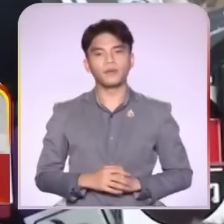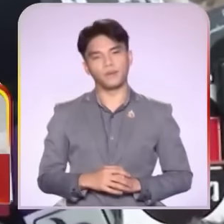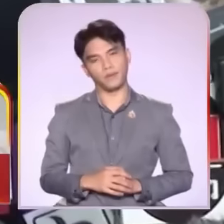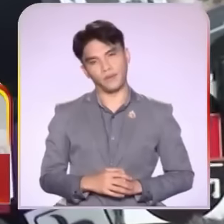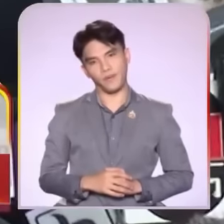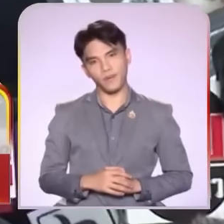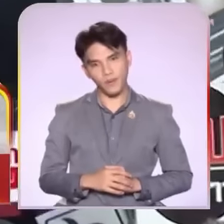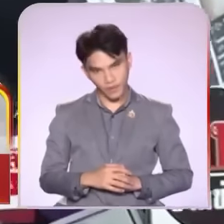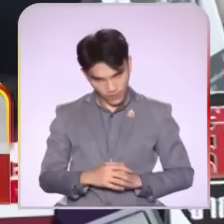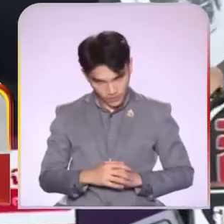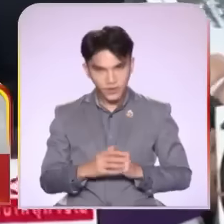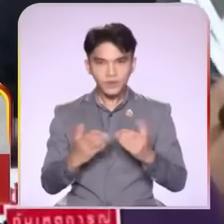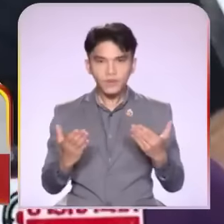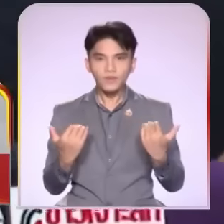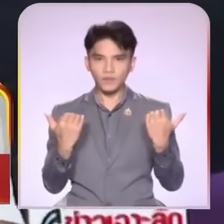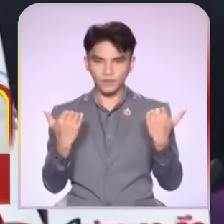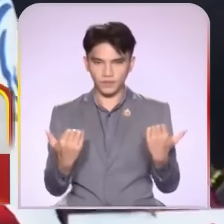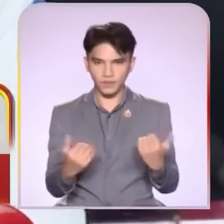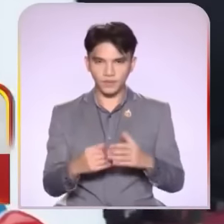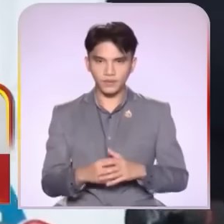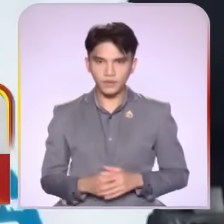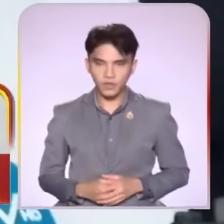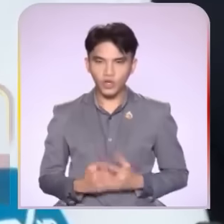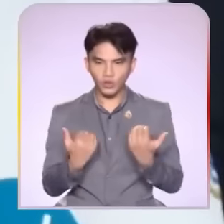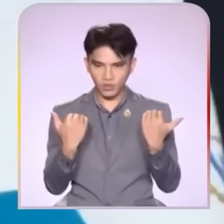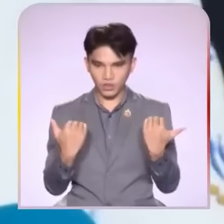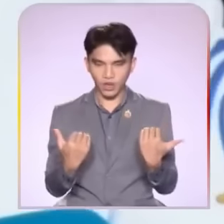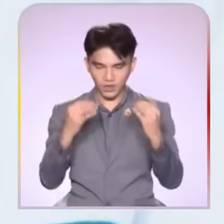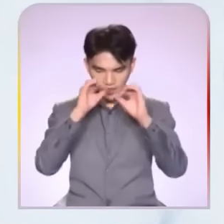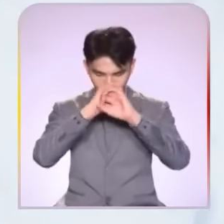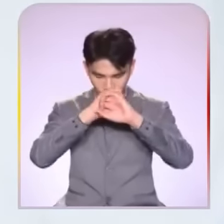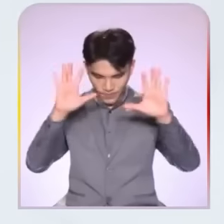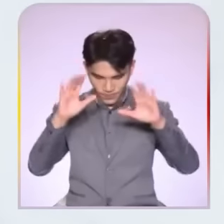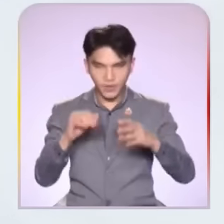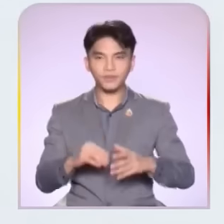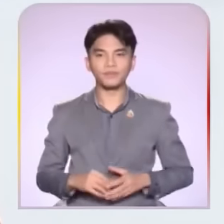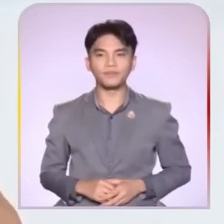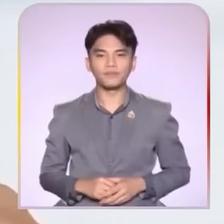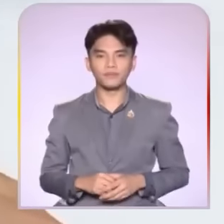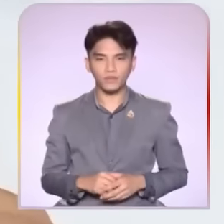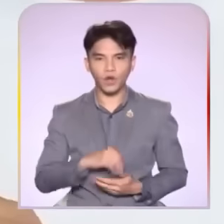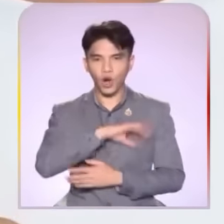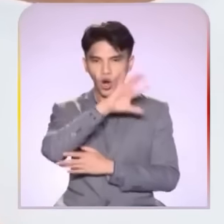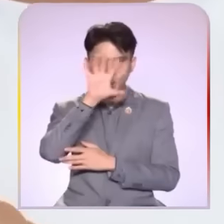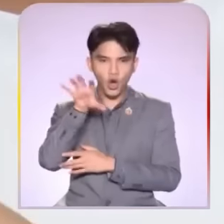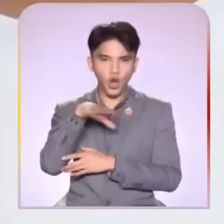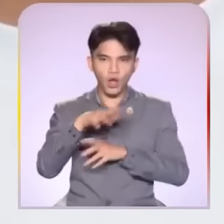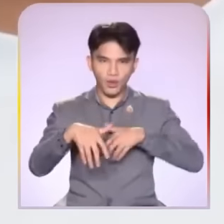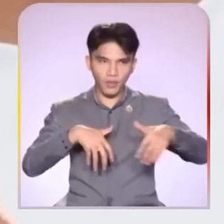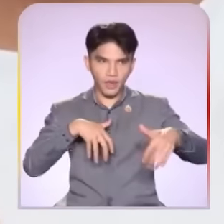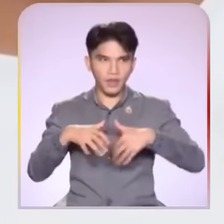ยนะครับการดิฟออกอย่างนี้นะครับมันยิ่งชัดเลยนะครับว่าเป็นการหลอกลวงประชาช